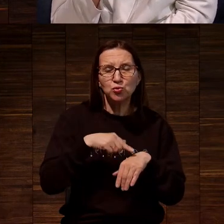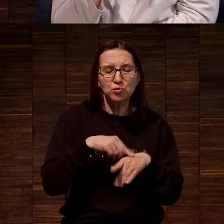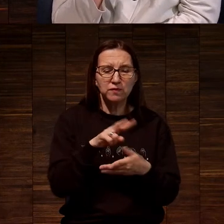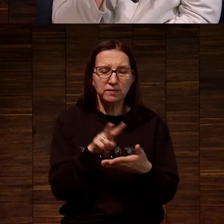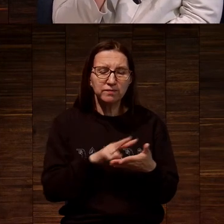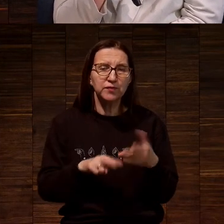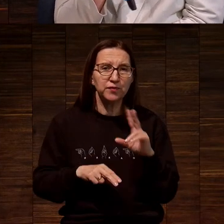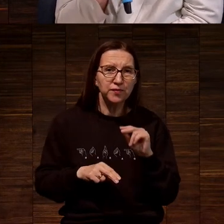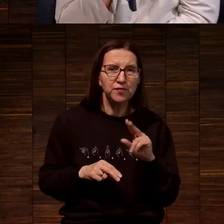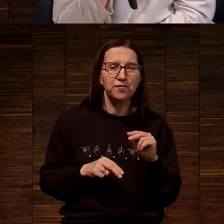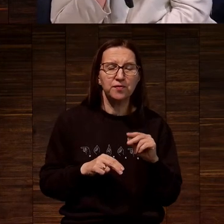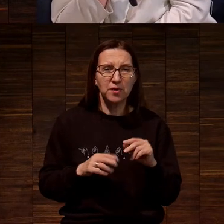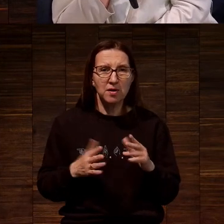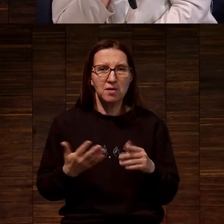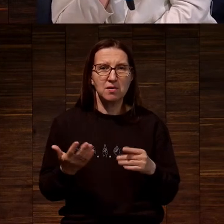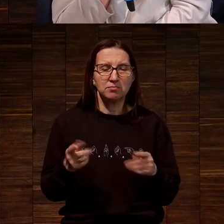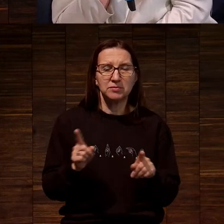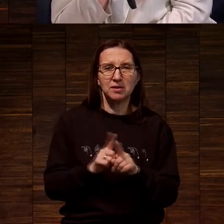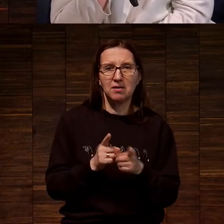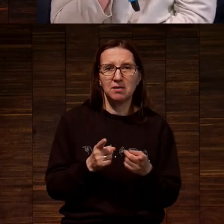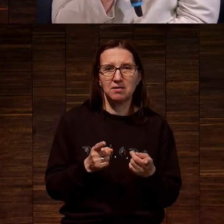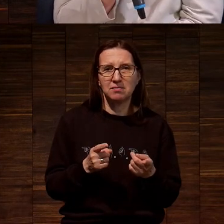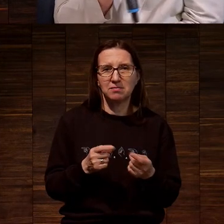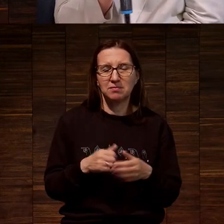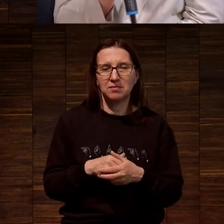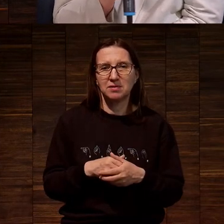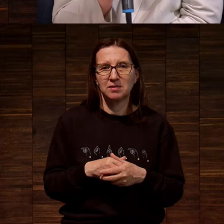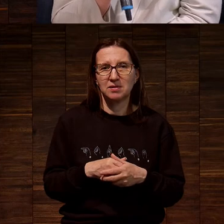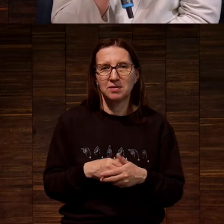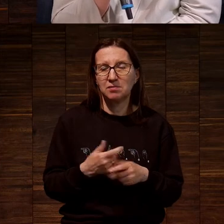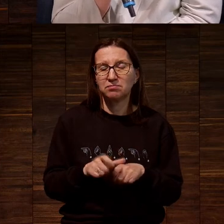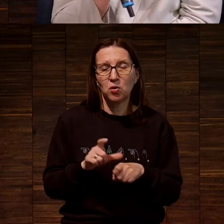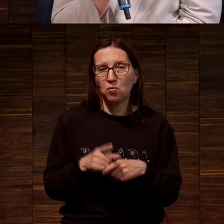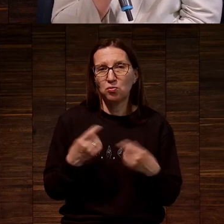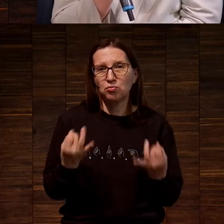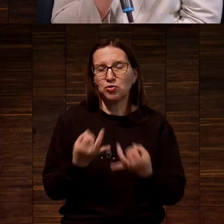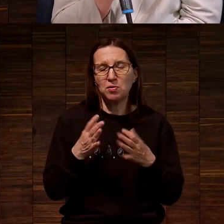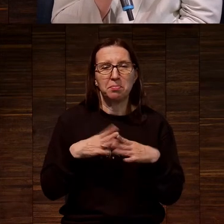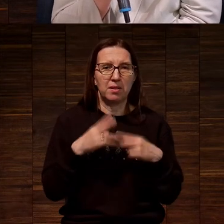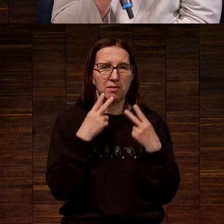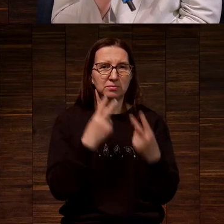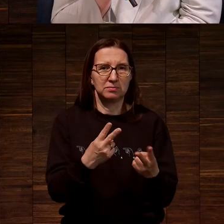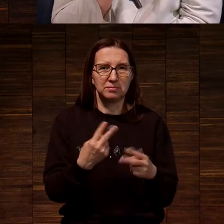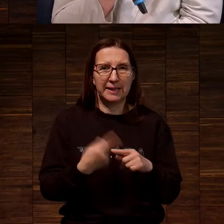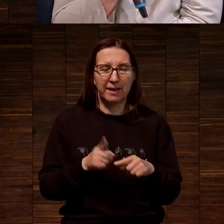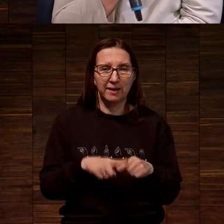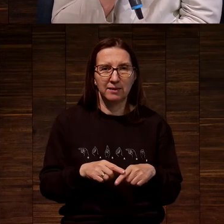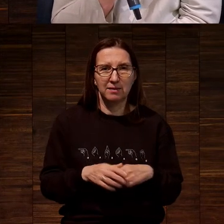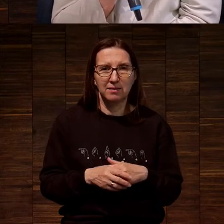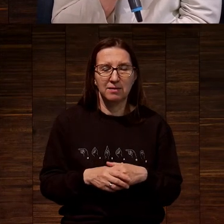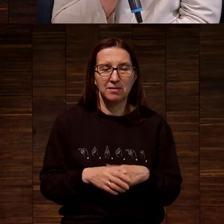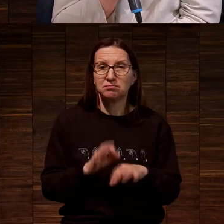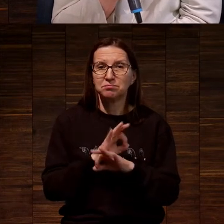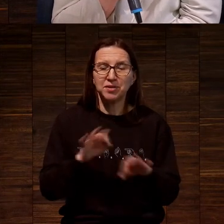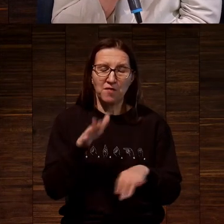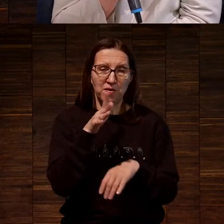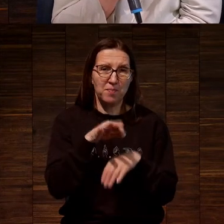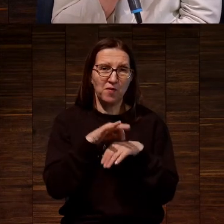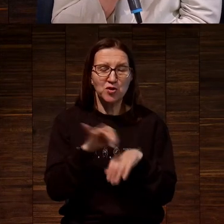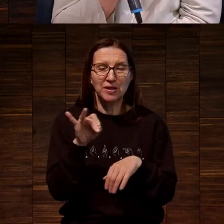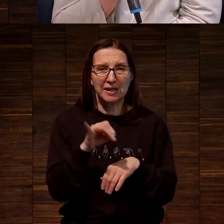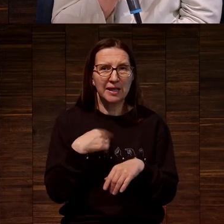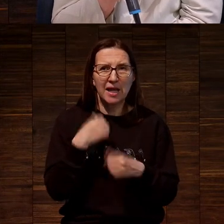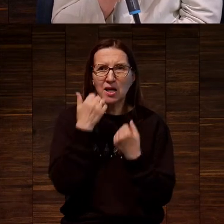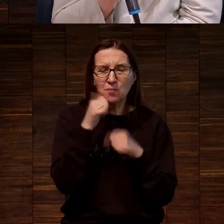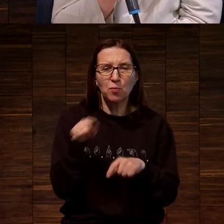текст, и он так льнул к пассажиру. В общем, это было невероятно интересное времяпрепровождение. Да, и, по-моему,